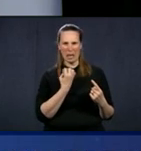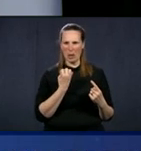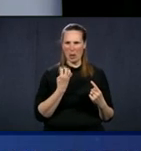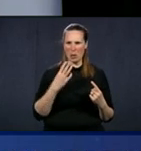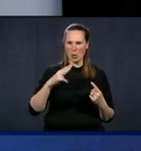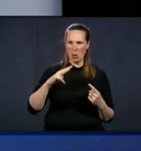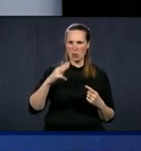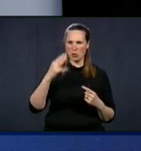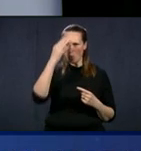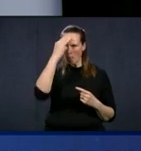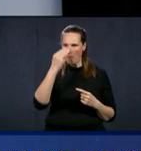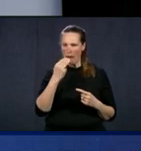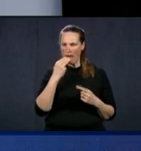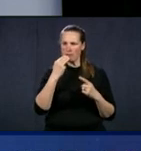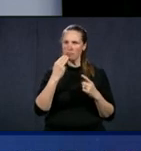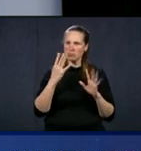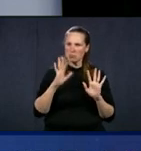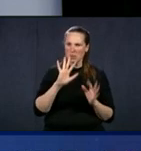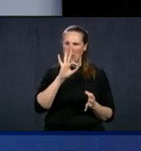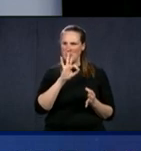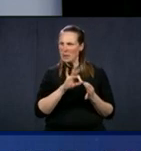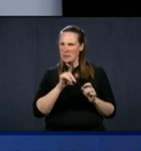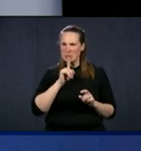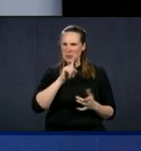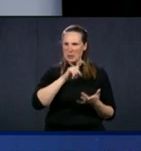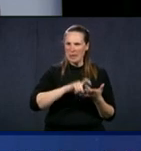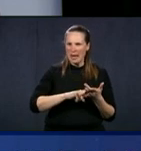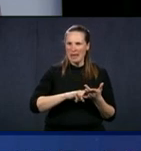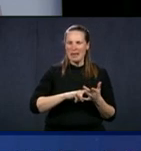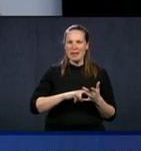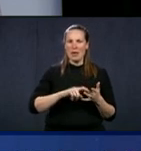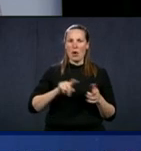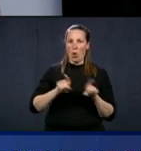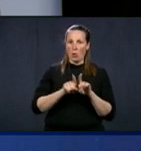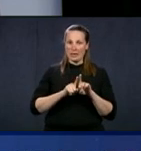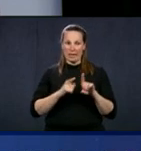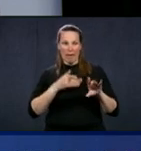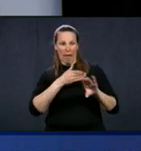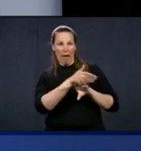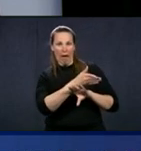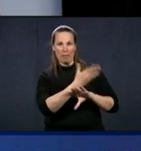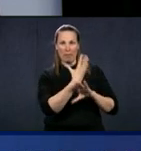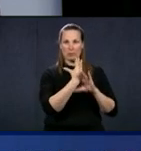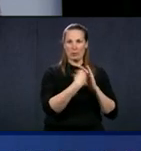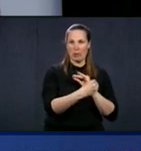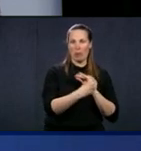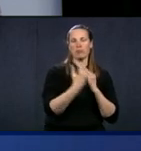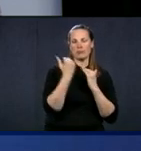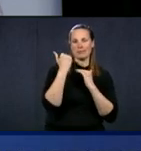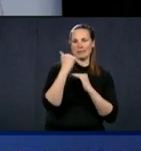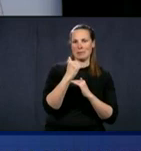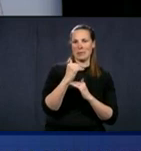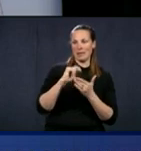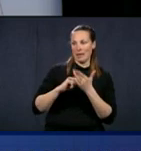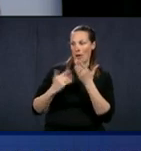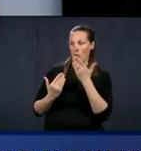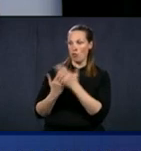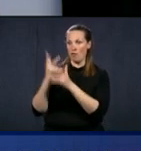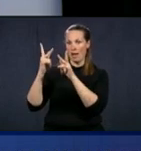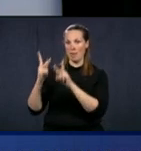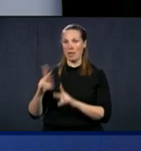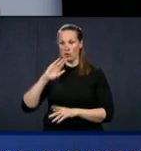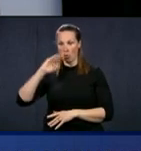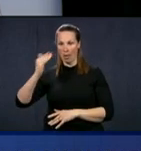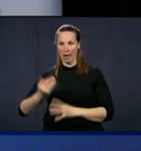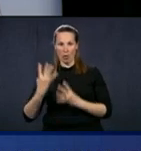tout cas depuis mars dernier. Les allées et venues sont limitées. Les nouveaux détenus ou prévenus qui entrent dans les établissements